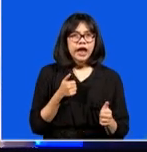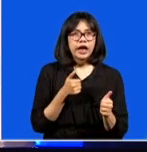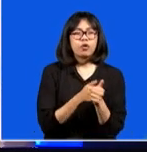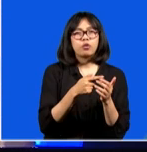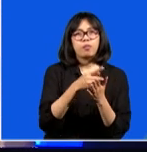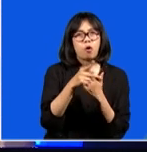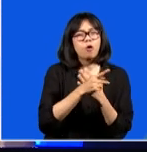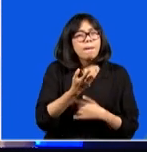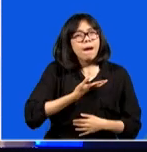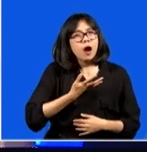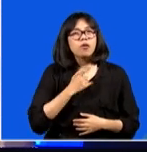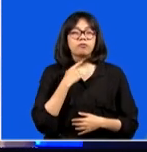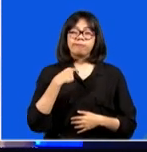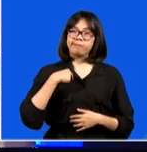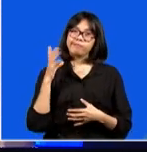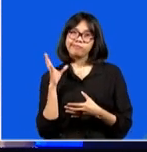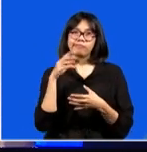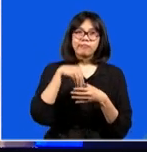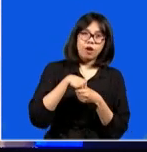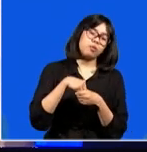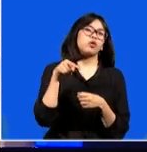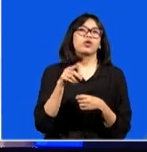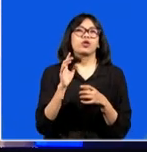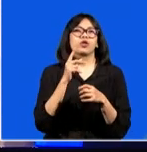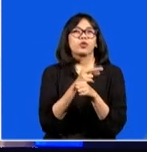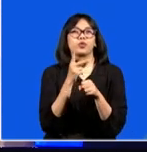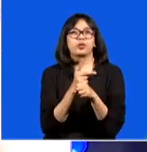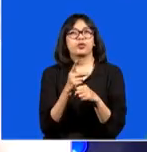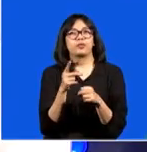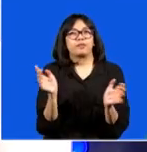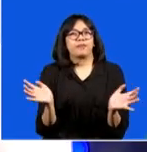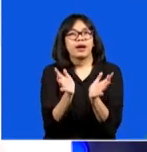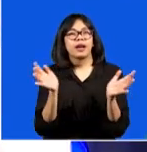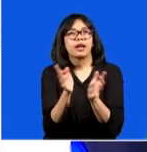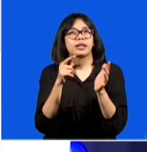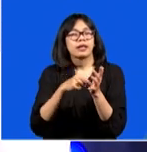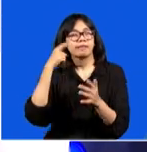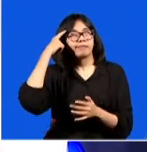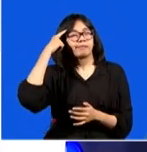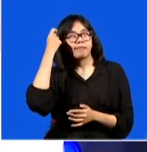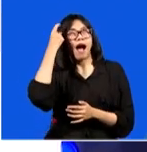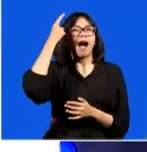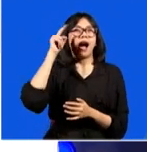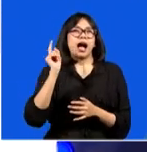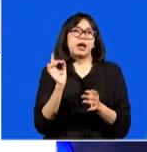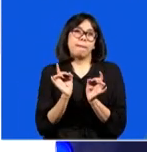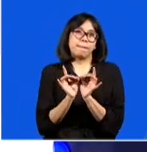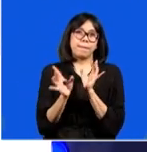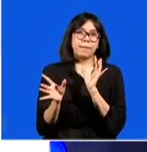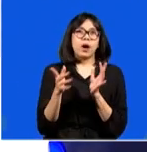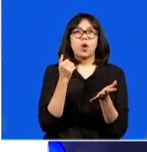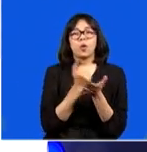dan akhirnya saya ikut di program guru penggerak saya mendapatkan sesuatu yang memang berbeda yang walaupun sebenarnya